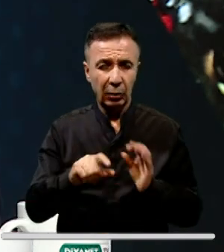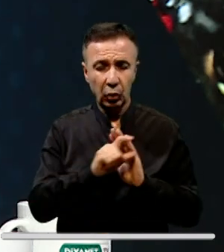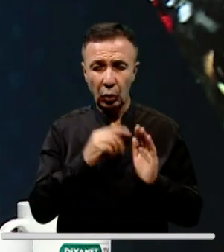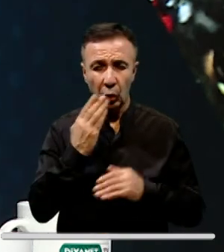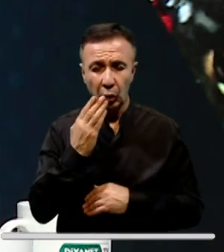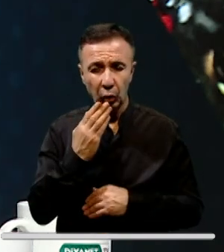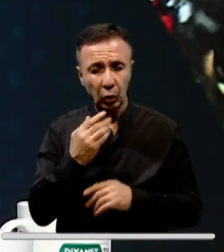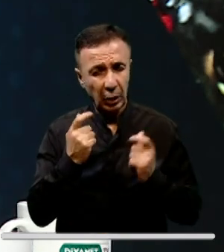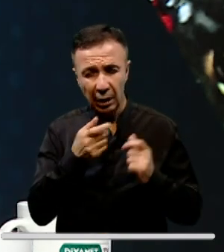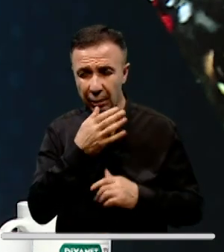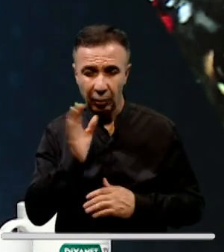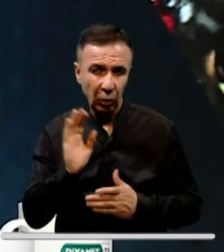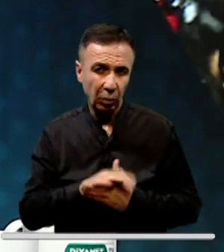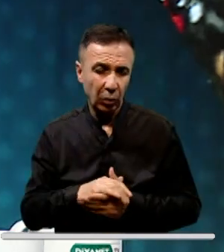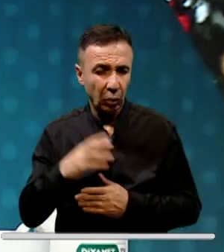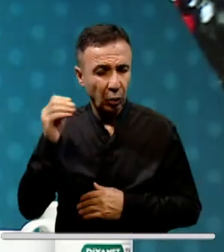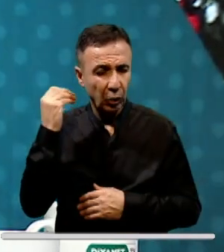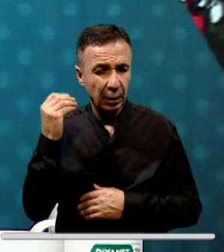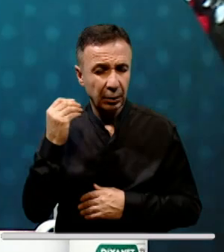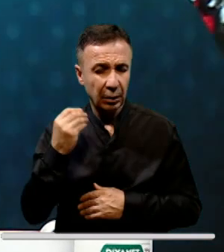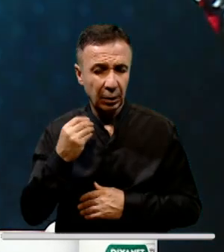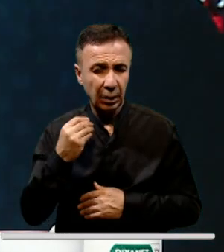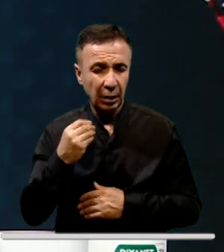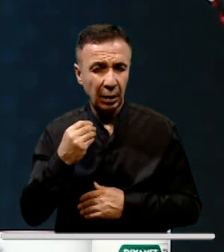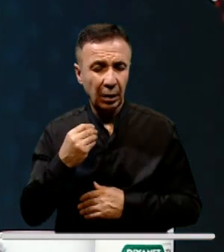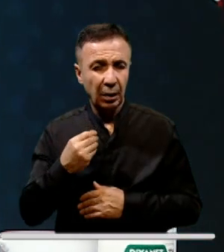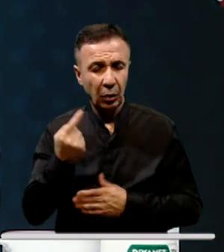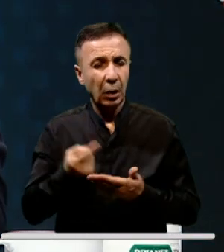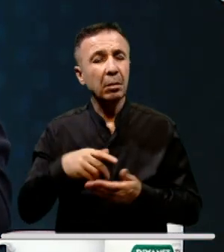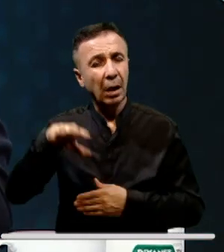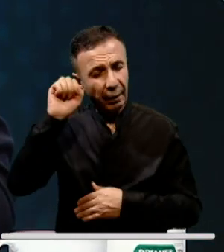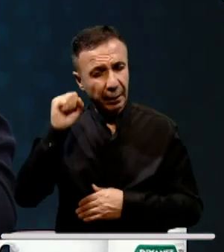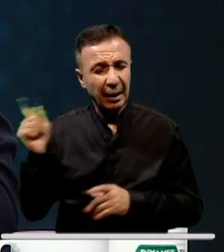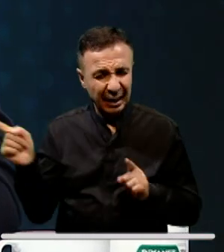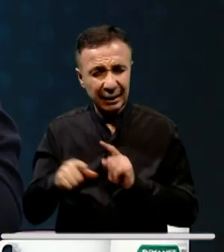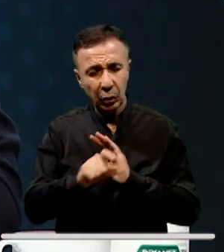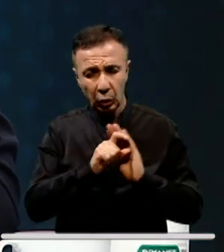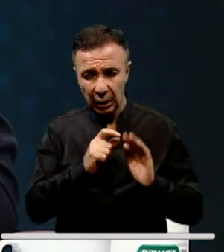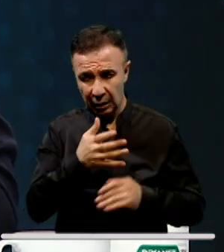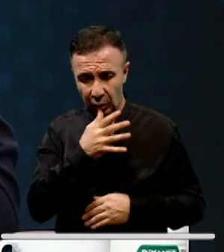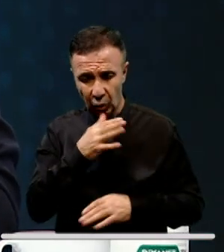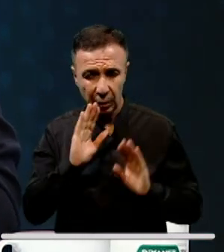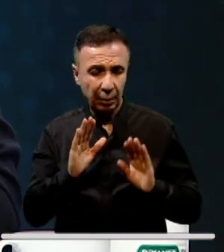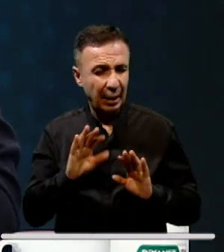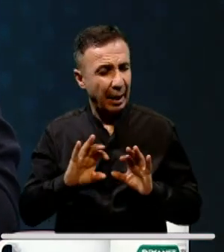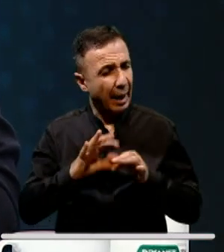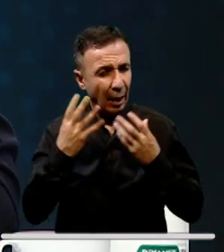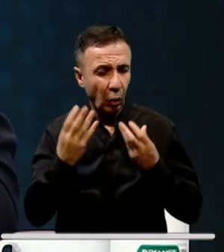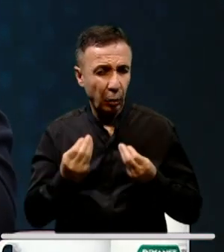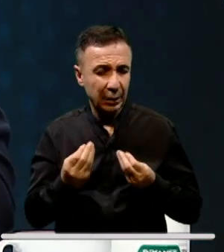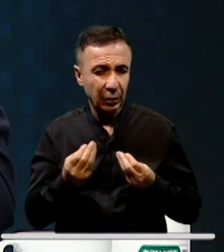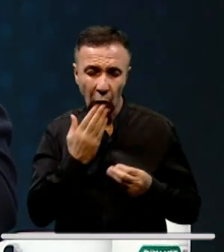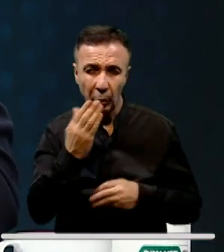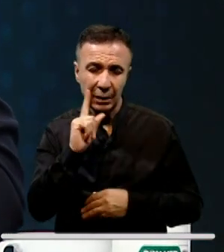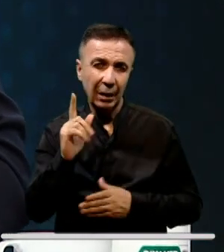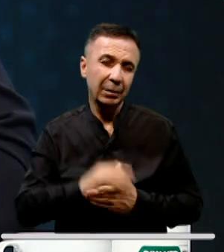bilmiyordum ki hocam Bizim hocamız Hafız ben değilim ha kısa sureleri falan biliyorum ama diyor Ne okuması lazım Burada